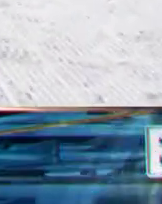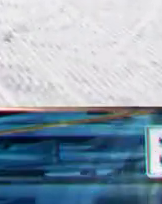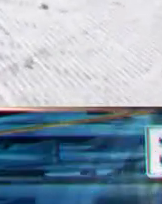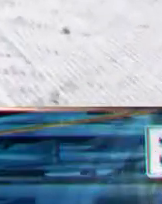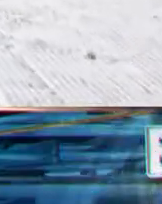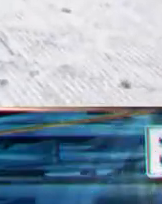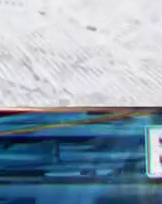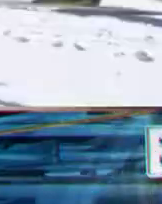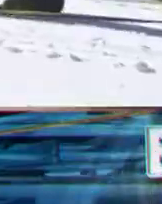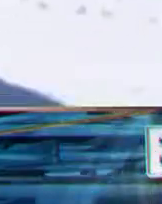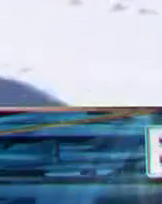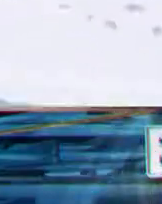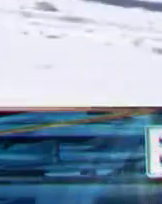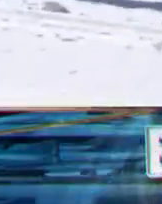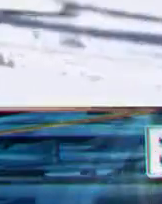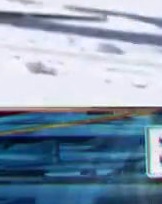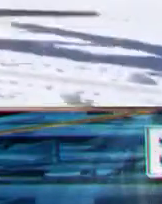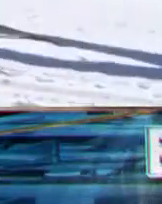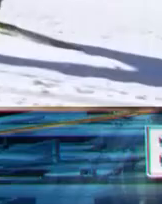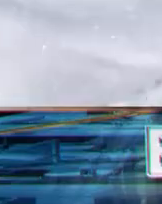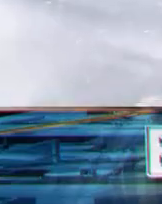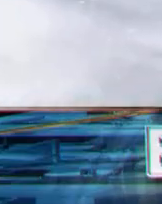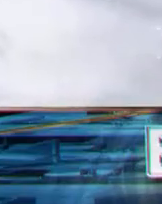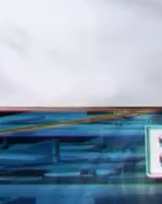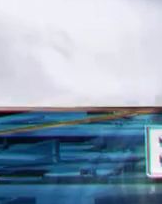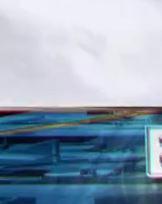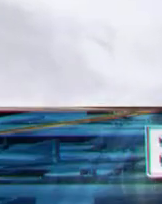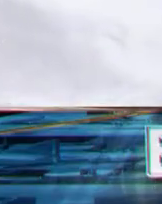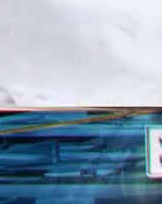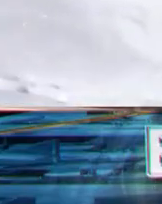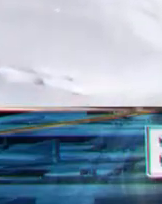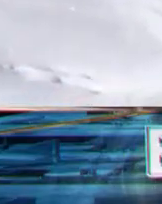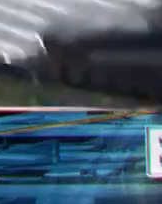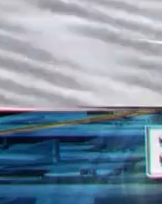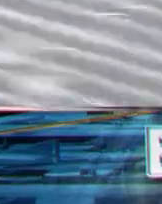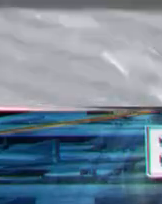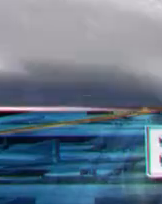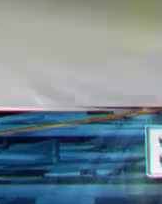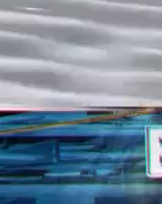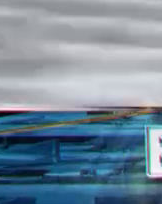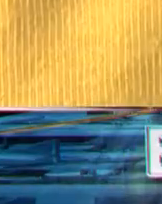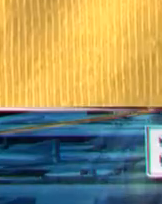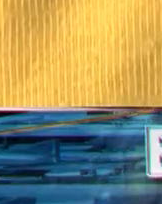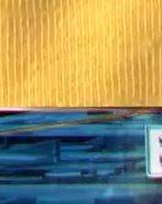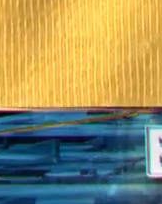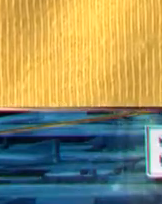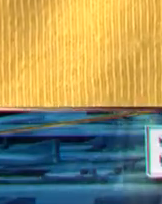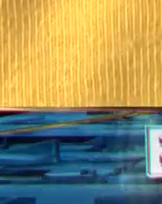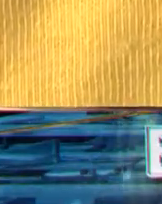30-ға тарта тілші мен блогер өзара шапшаңдық сынасты. Алматыда бақ өкілдері арасында шаңғы жарысы өтті.